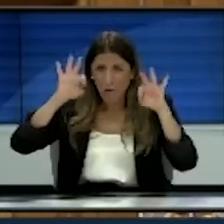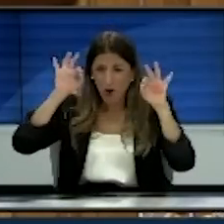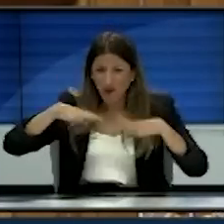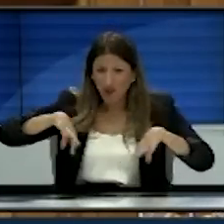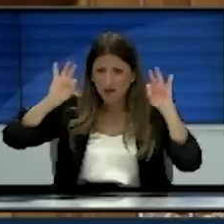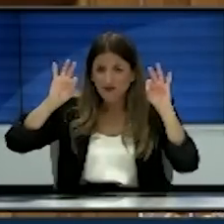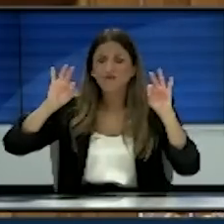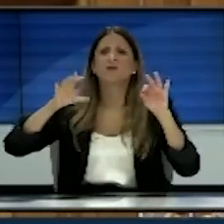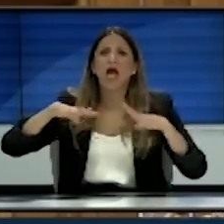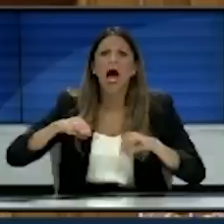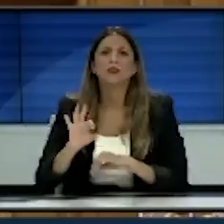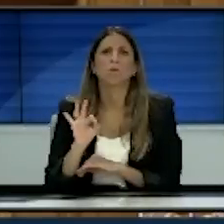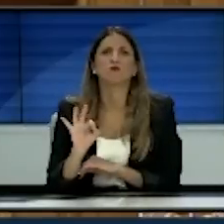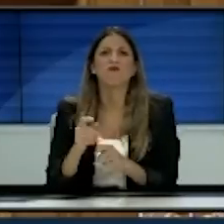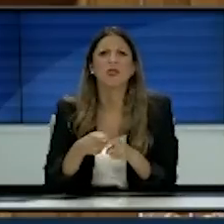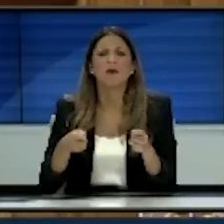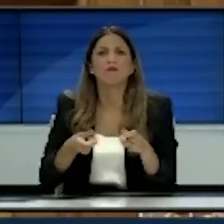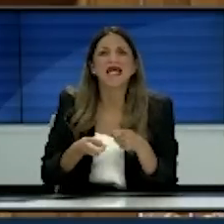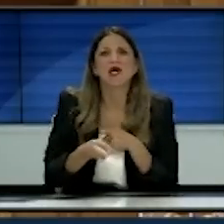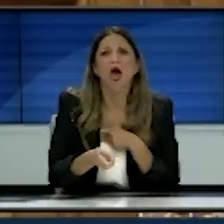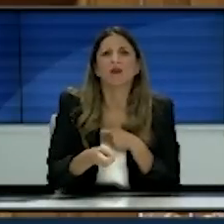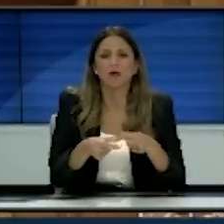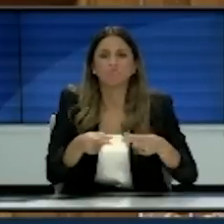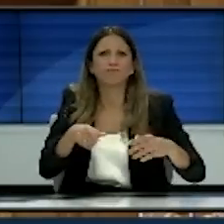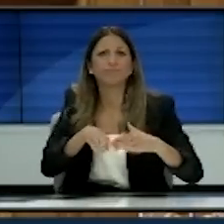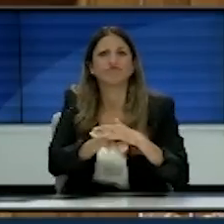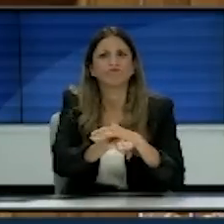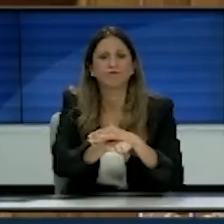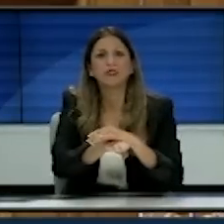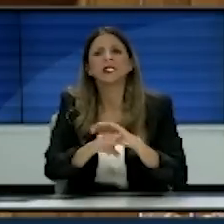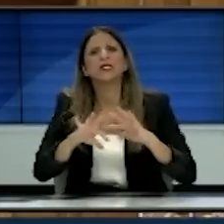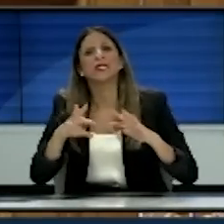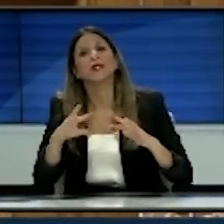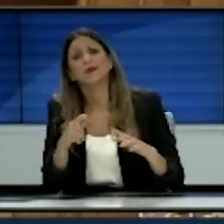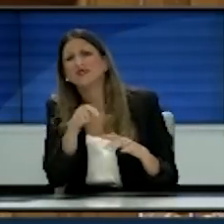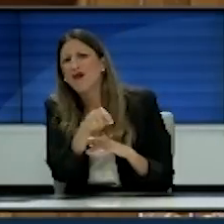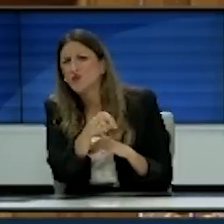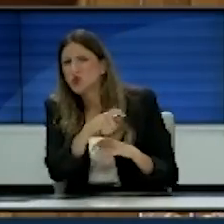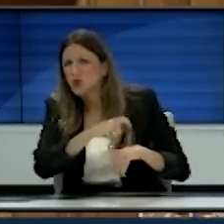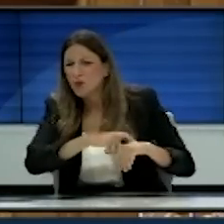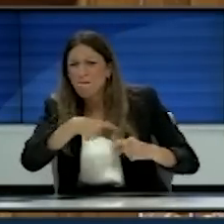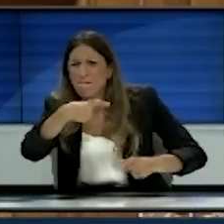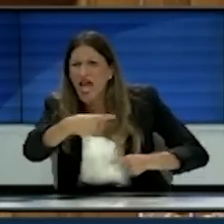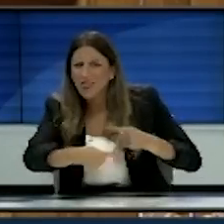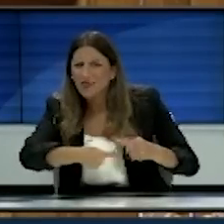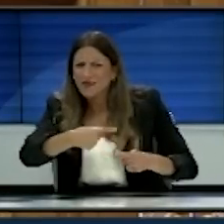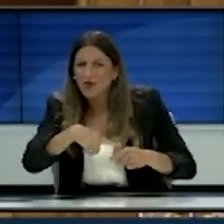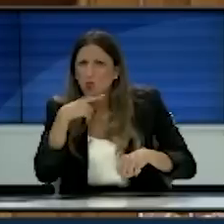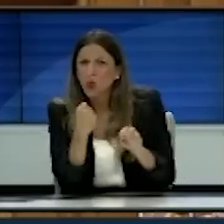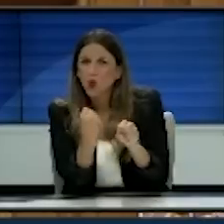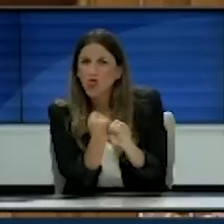εφαρμογής της ψηφιακής κάρτας ή πιο σωστά του ψηφιακού μετρητή της εργασιακής